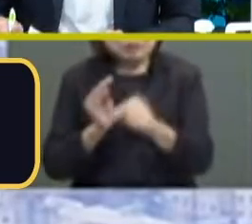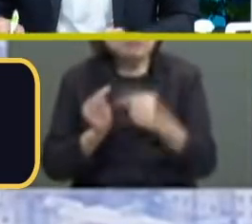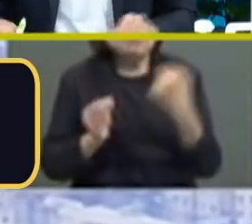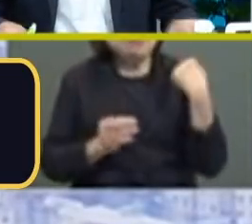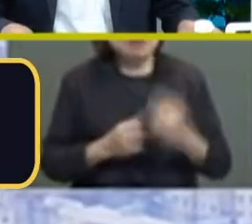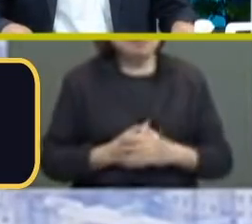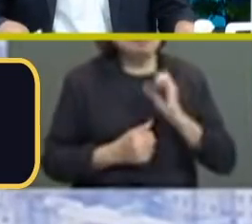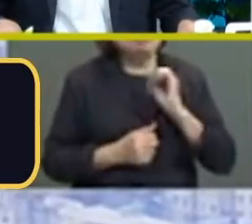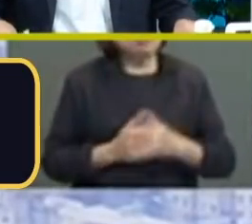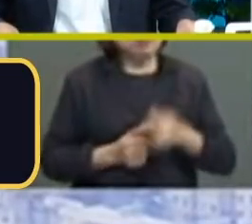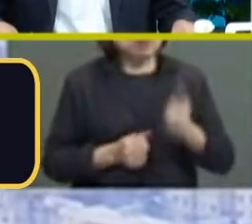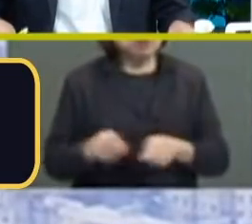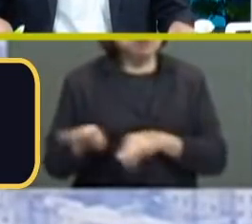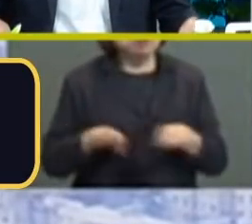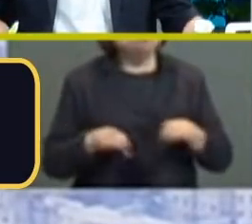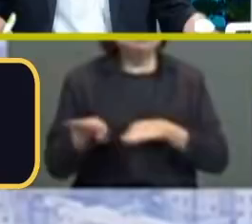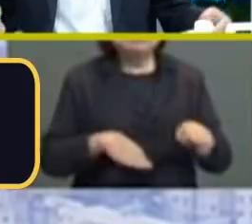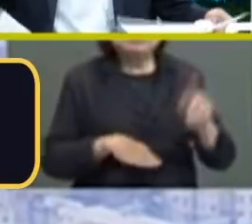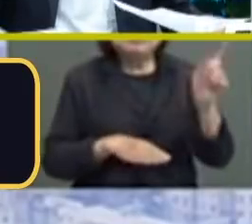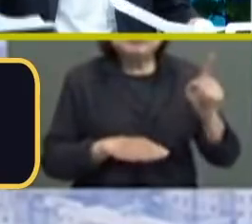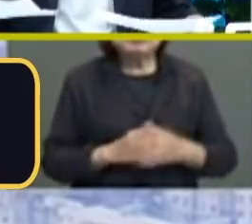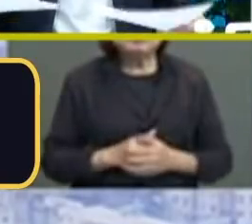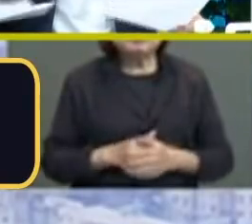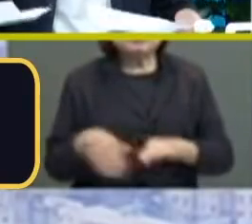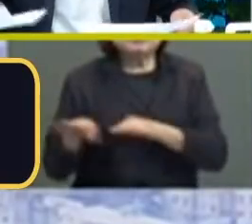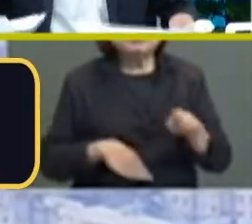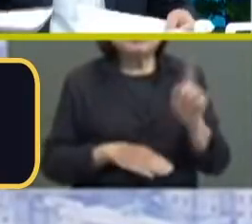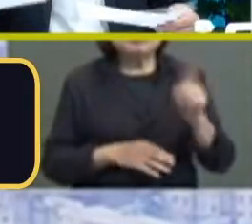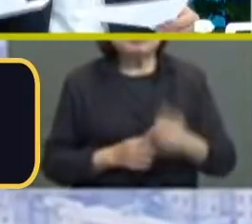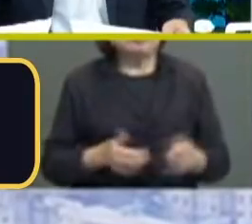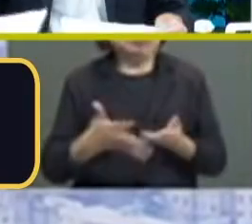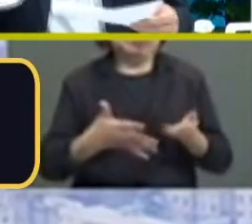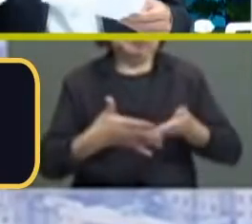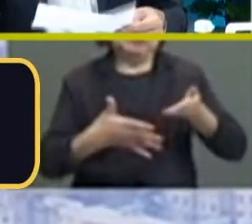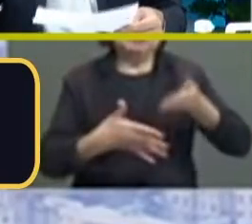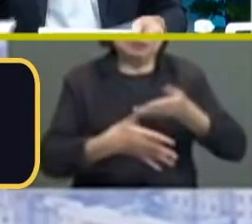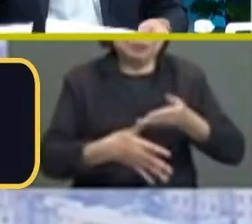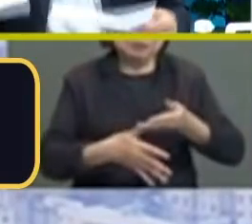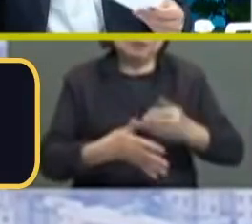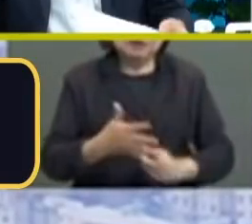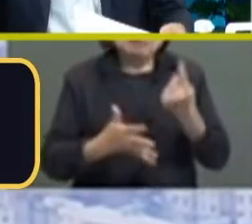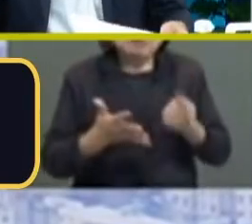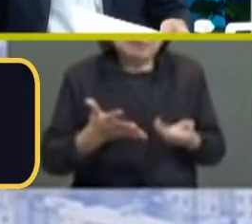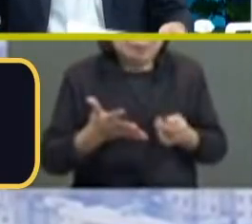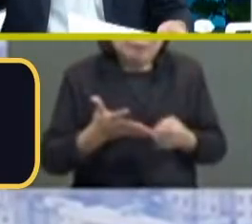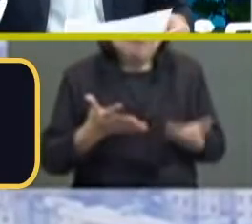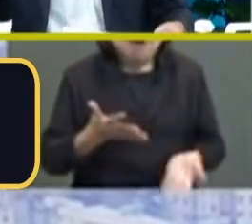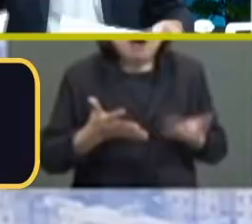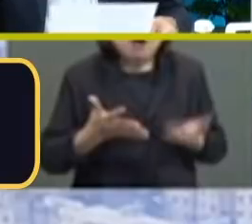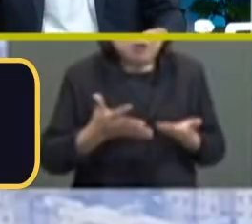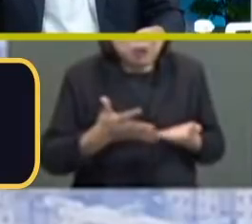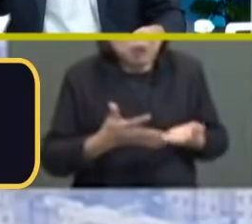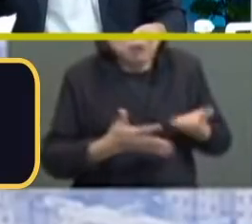แล้วสุดท้ายถ้าเกิดว่ามันมีคนติดเชื้อโควิด-19 เยอะจริงๆตัวเลขอย่างนึงที่มันจะต้องเยอะขึ้นมาตามก็คือผู้ป่วยหนักและ